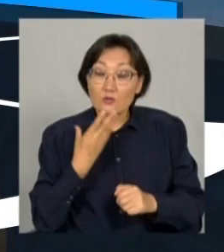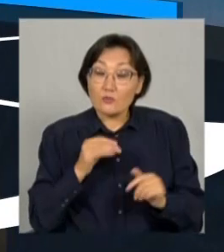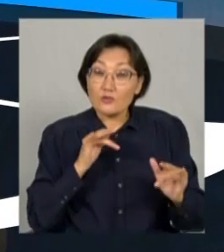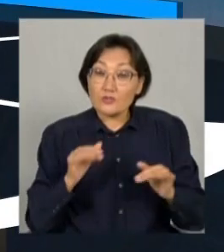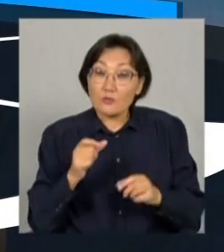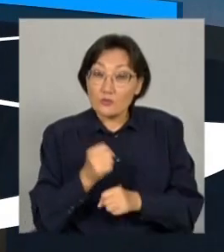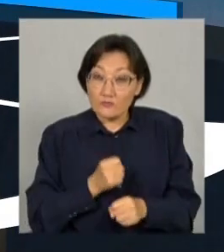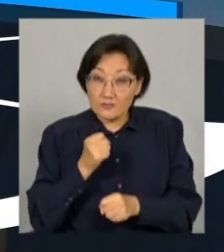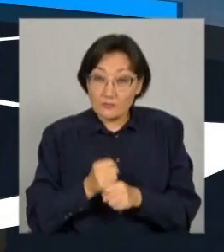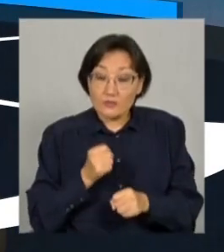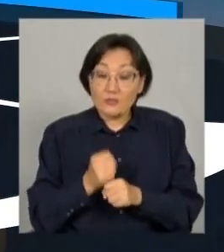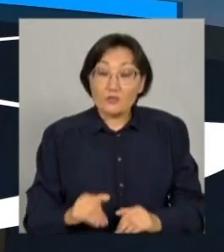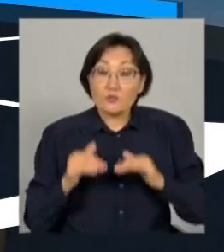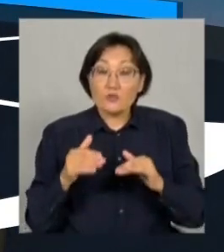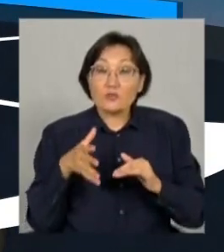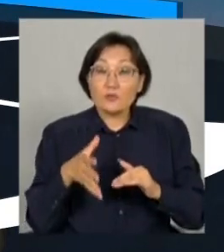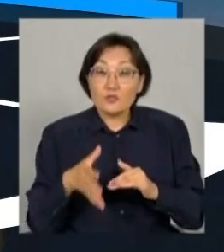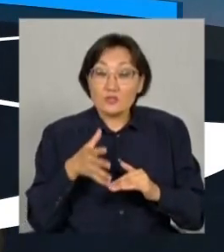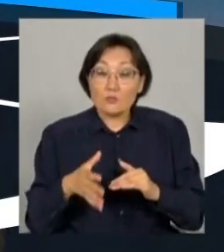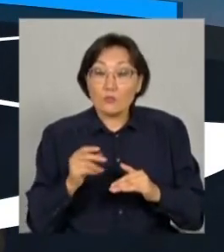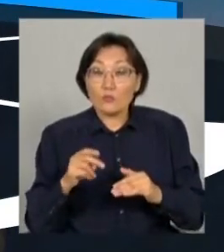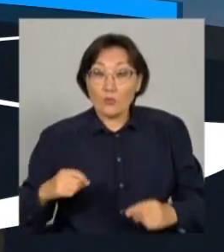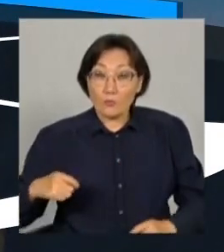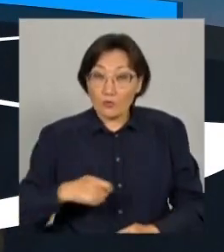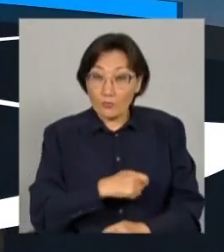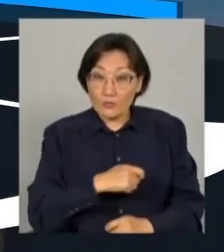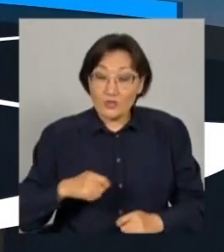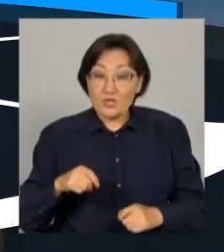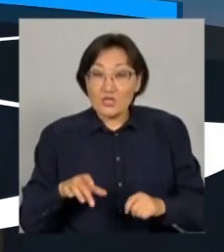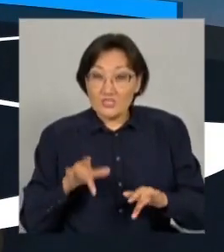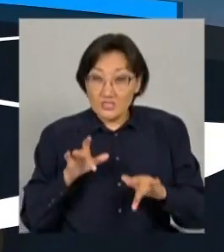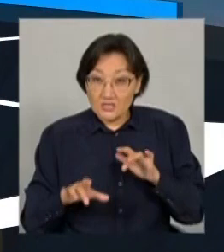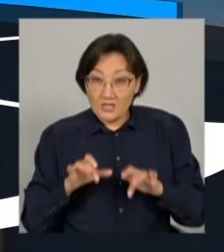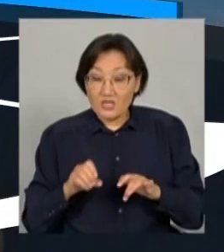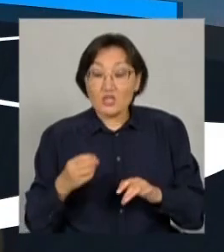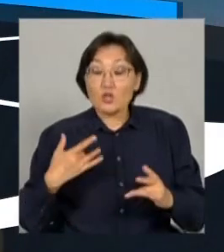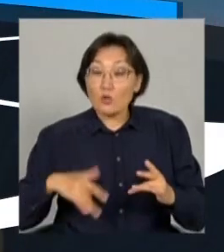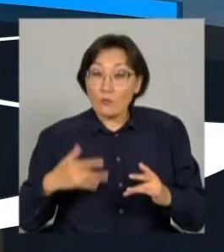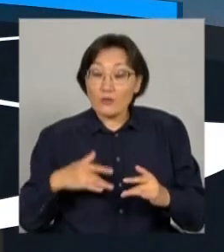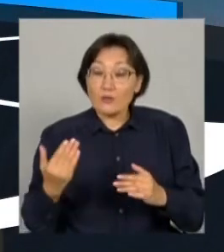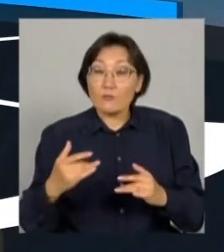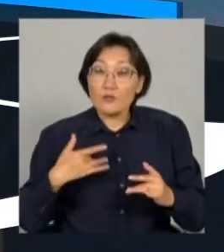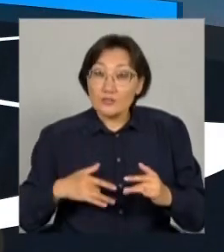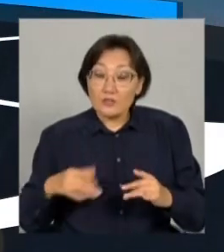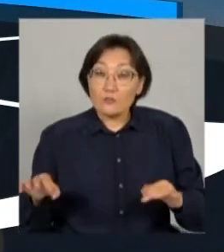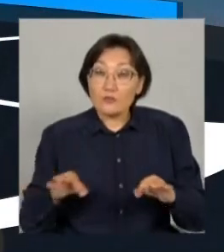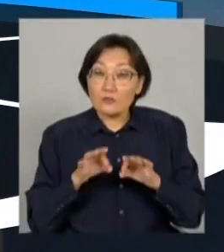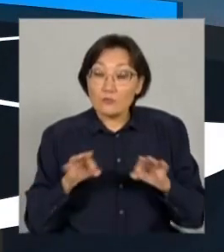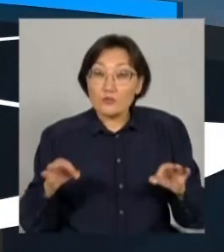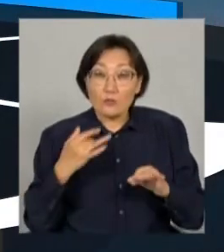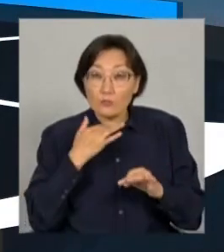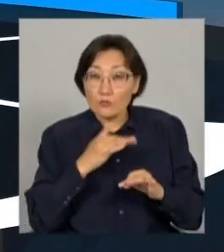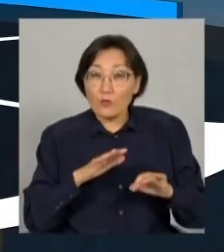дела изготовили свыше 5000 кобезов, шертеров, жетегена и домбры. Сегодня на их инструментах играют во